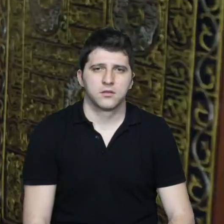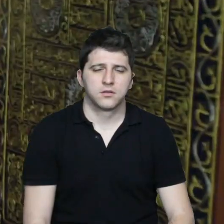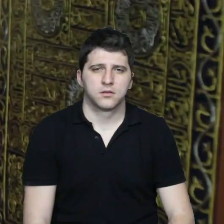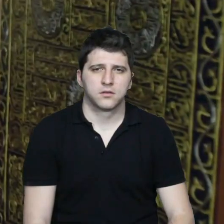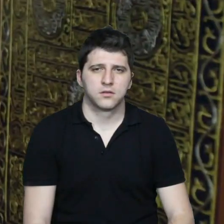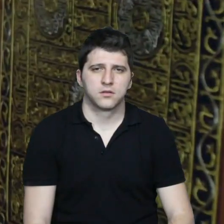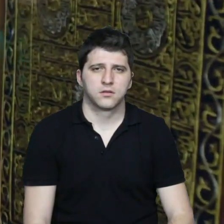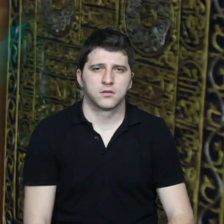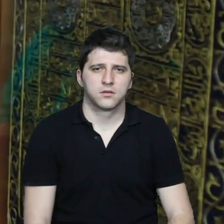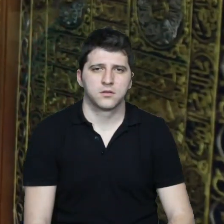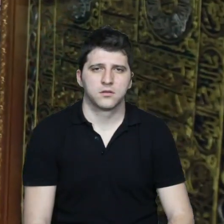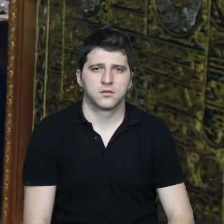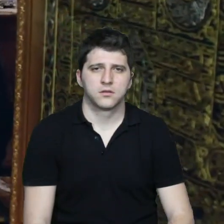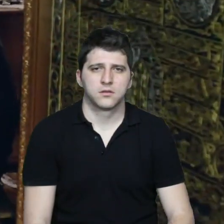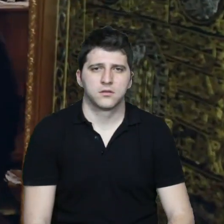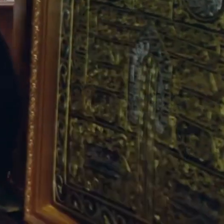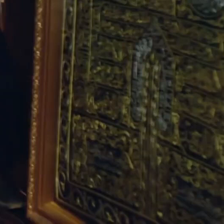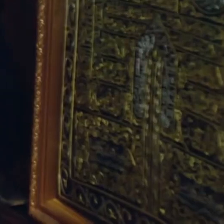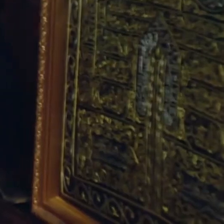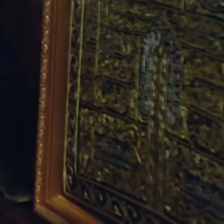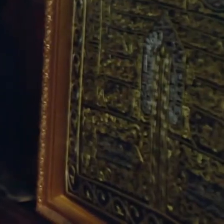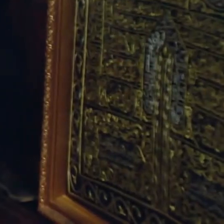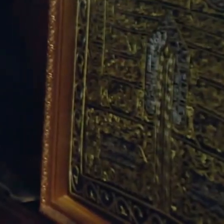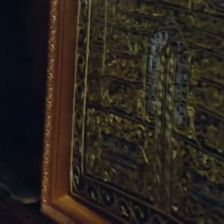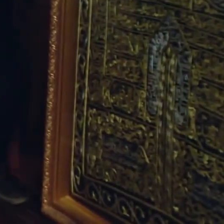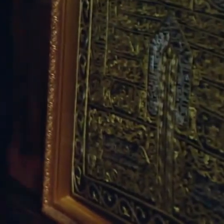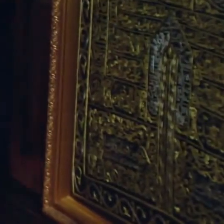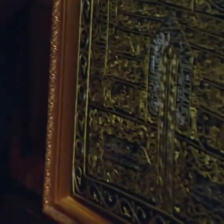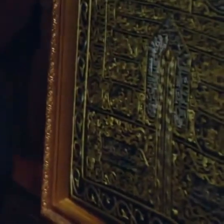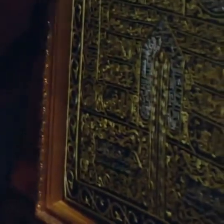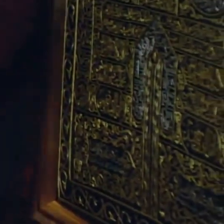Çıkıyorlar. Önden Arda koştu. İsmail sessiz diye el kaldırdı.